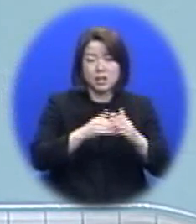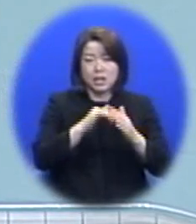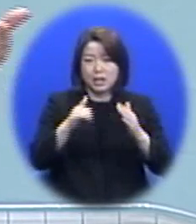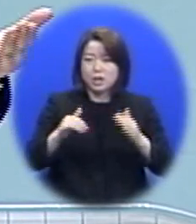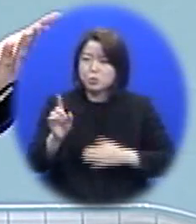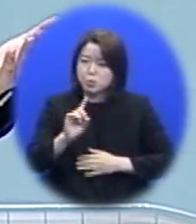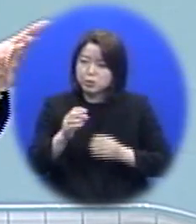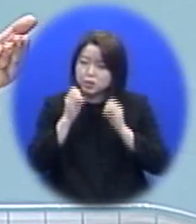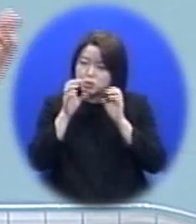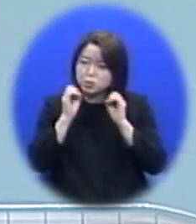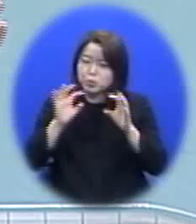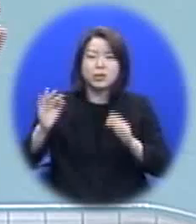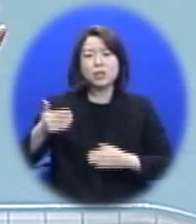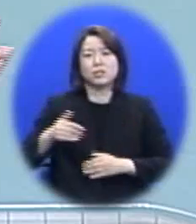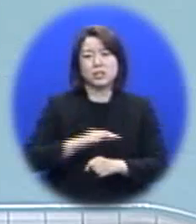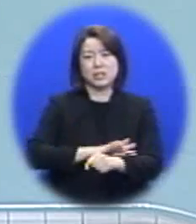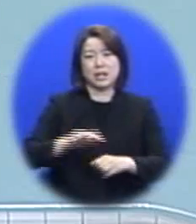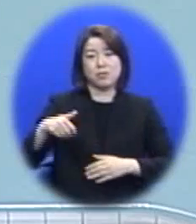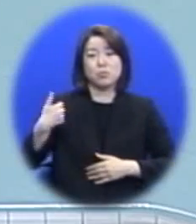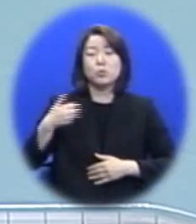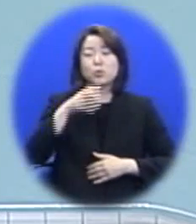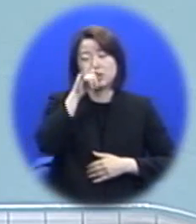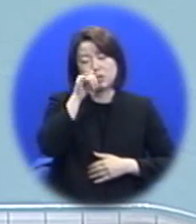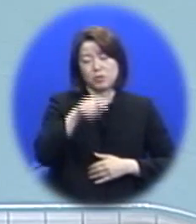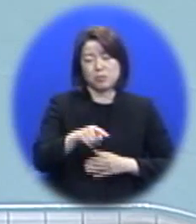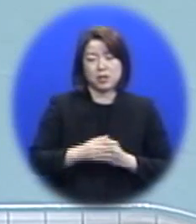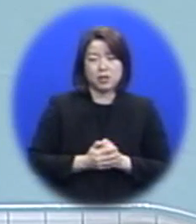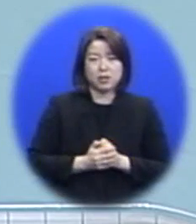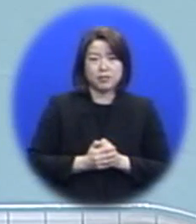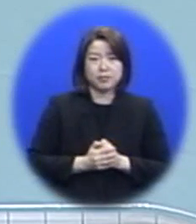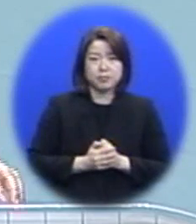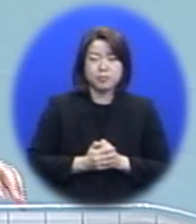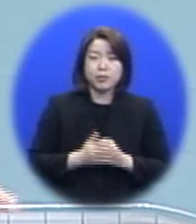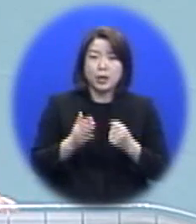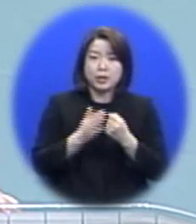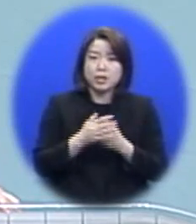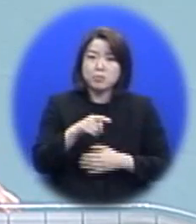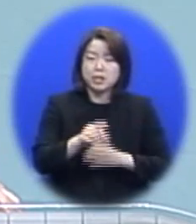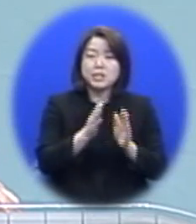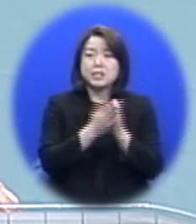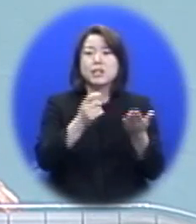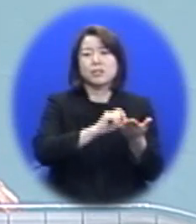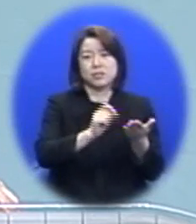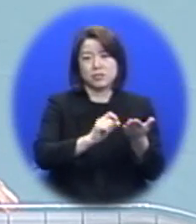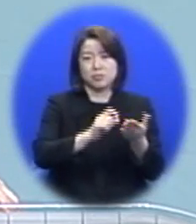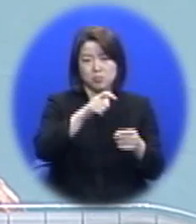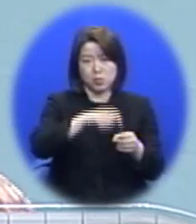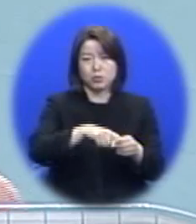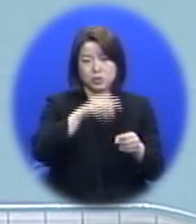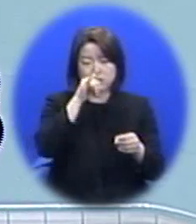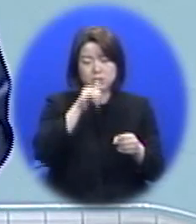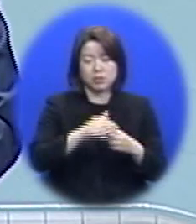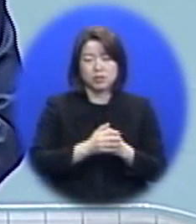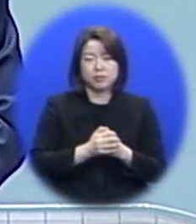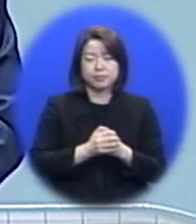가족을 어떻게 전도해야 되는지를 잘 모르고 있다는 것. 그래서 이 책을 썼다는 겁니다.